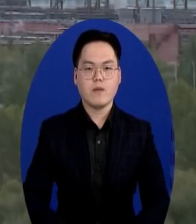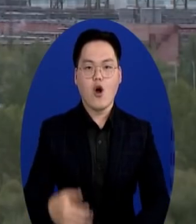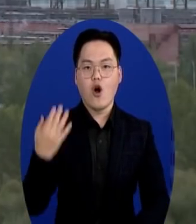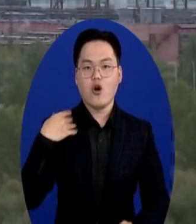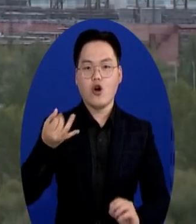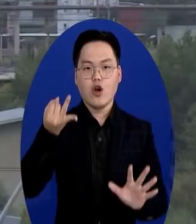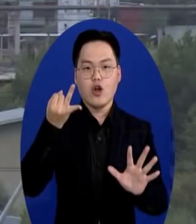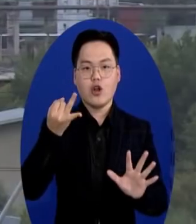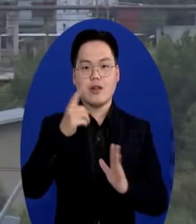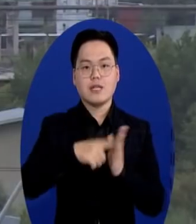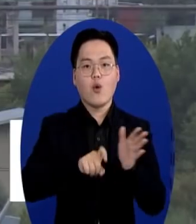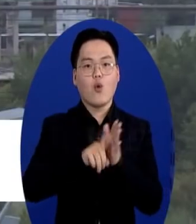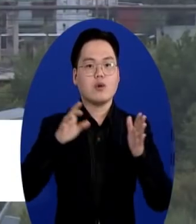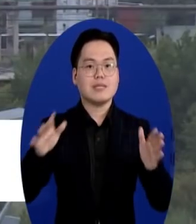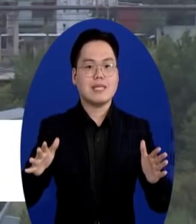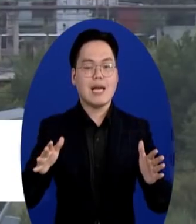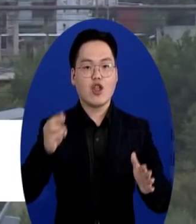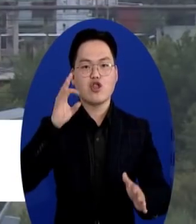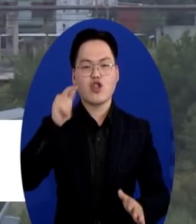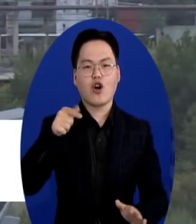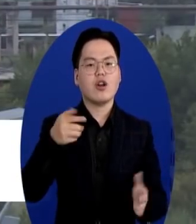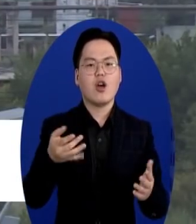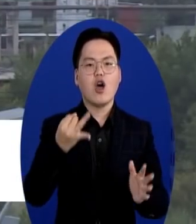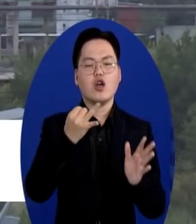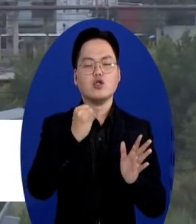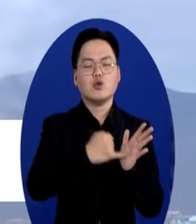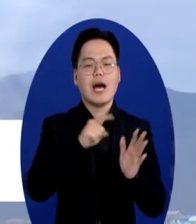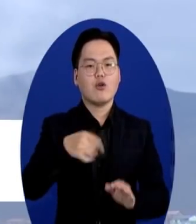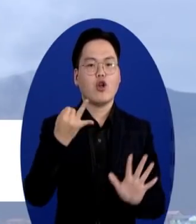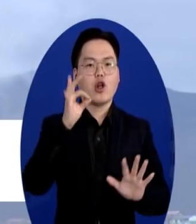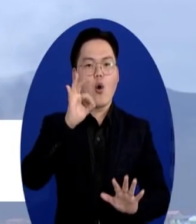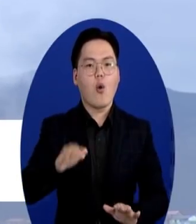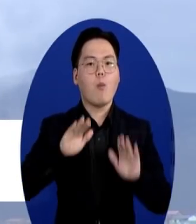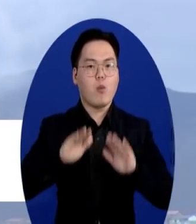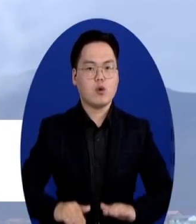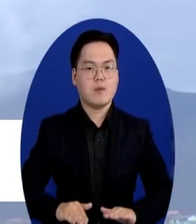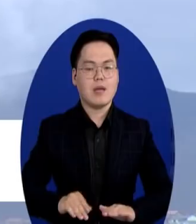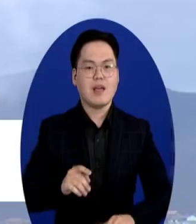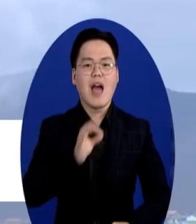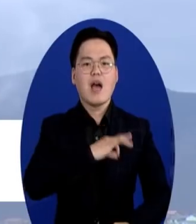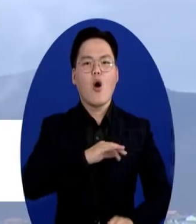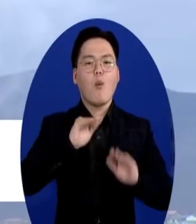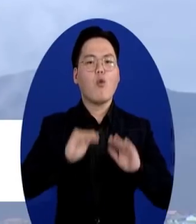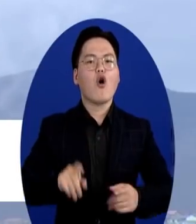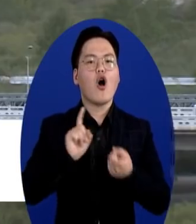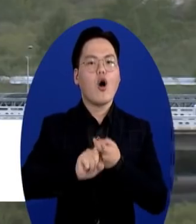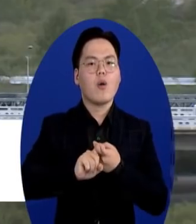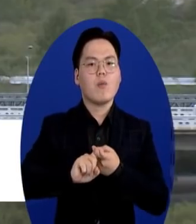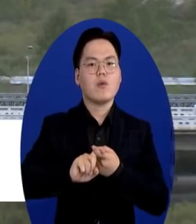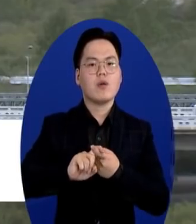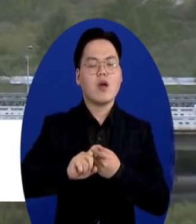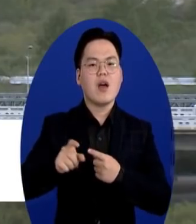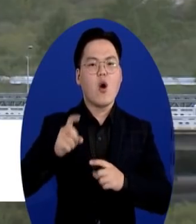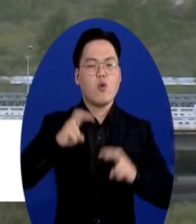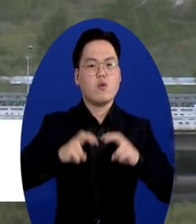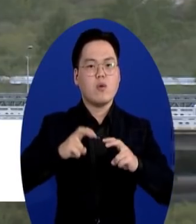Өнгөрсөн 7 сарын хугацаанд эрчим хүчний хэрэглээ 6.7% буурчээ. Хэрэглээ буурсантай холбоотой эрчим хүч үйлдвэрлэгч компаниудын санхүү эдийн